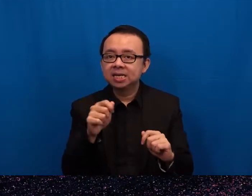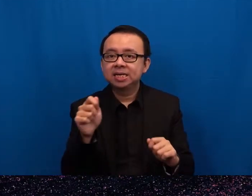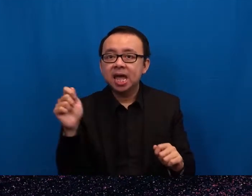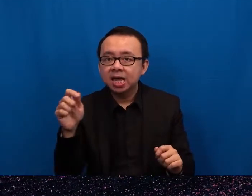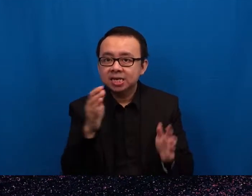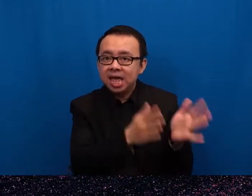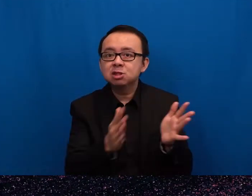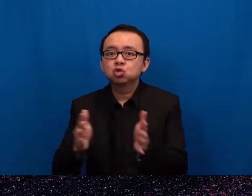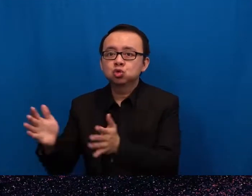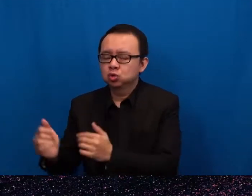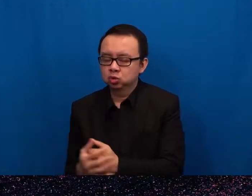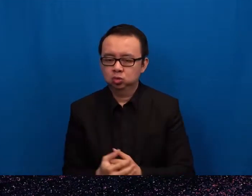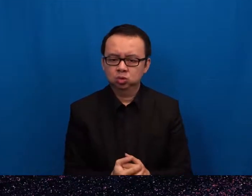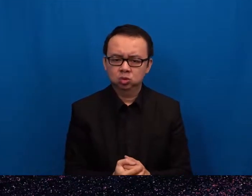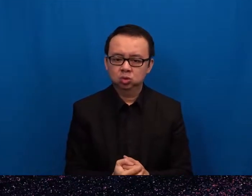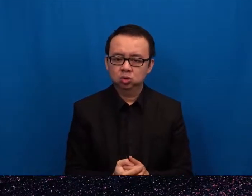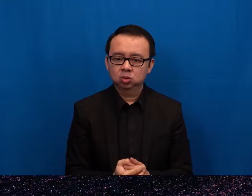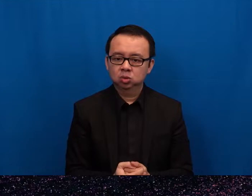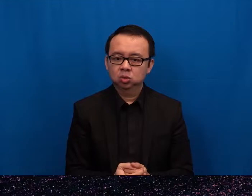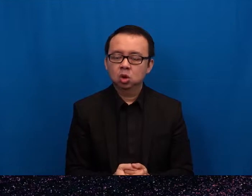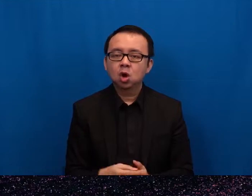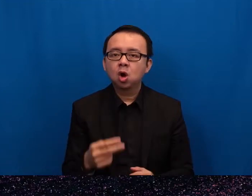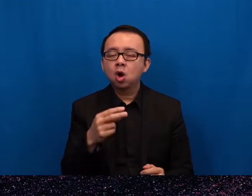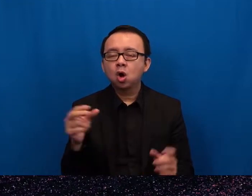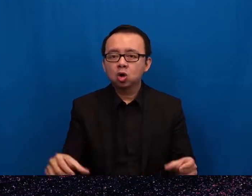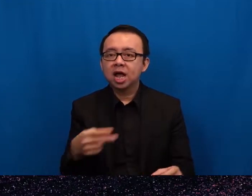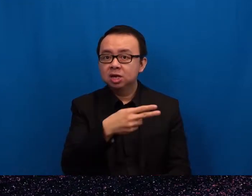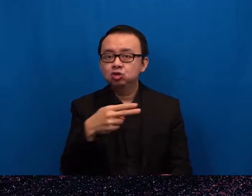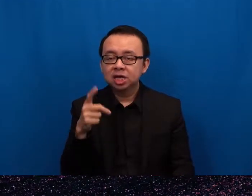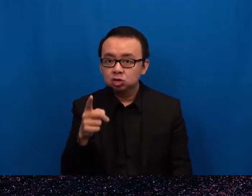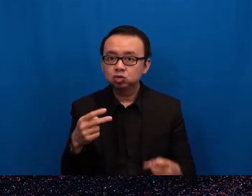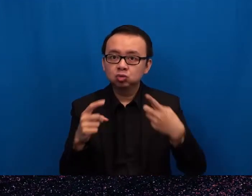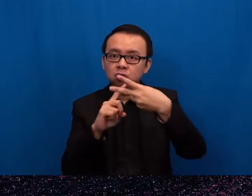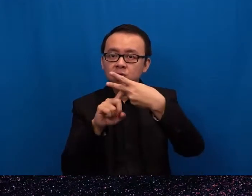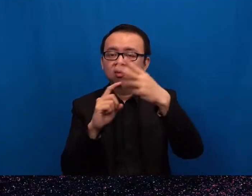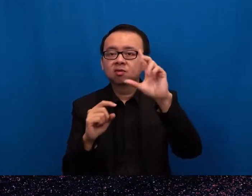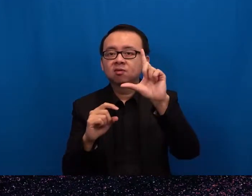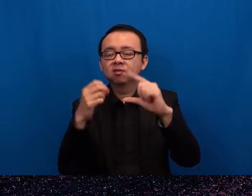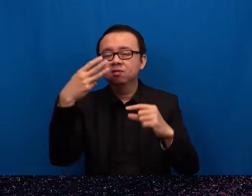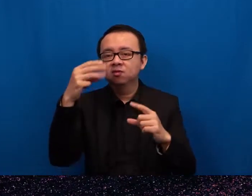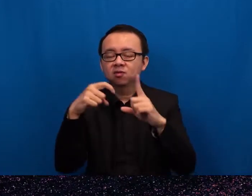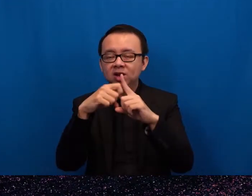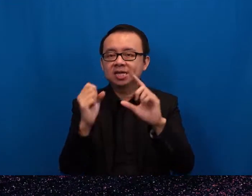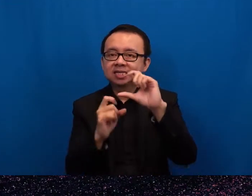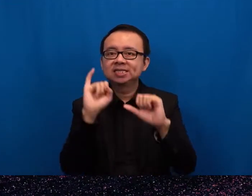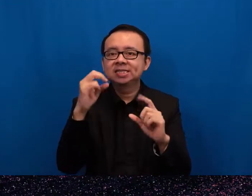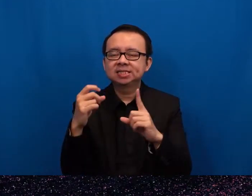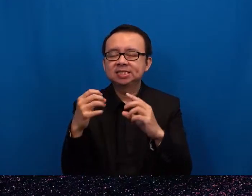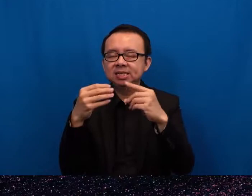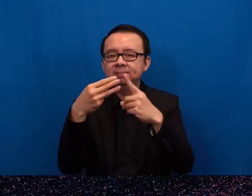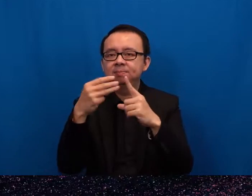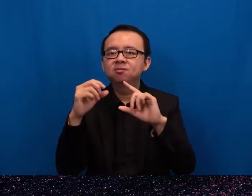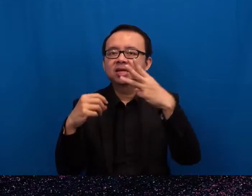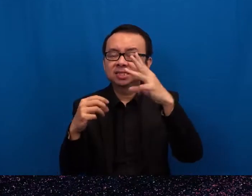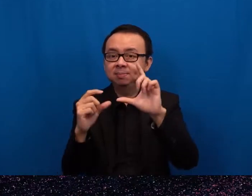Orang Indo biasa untuk fleksibel. Jadi orang-orang Indonesia itu biasanya lebih peka sama orang dan peka dengan